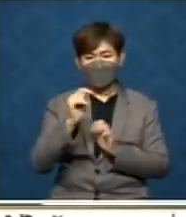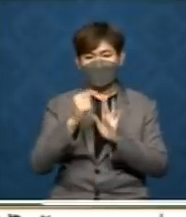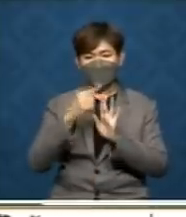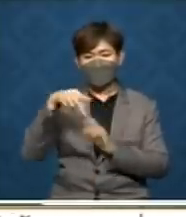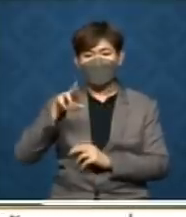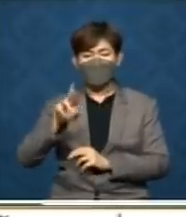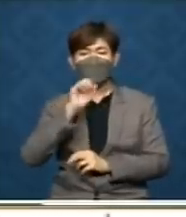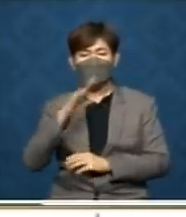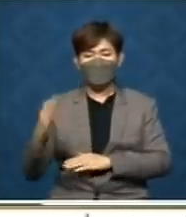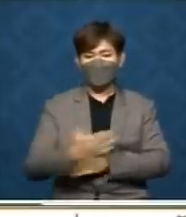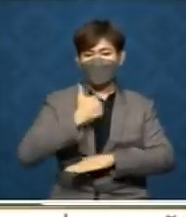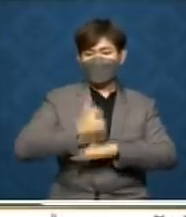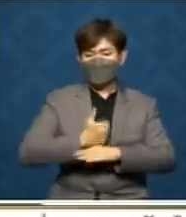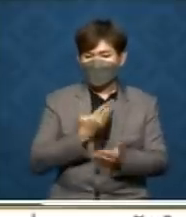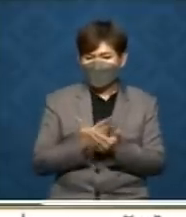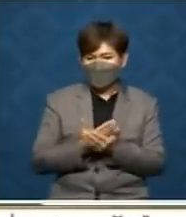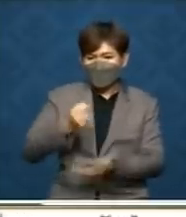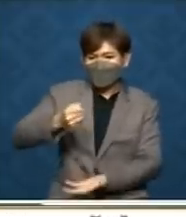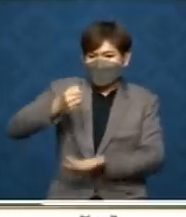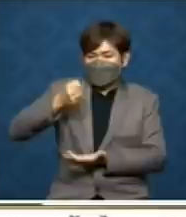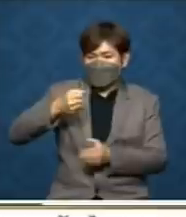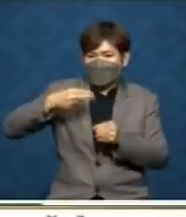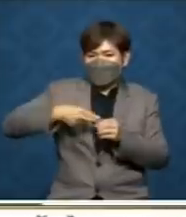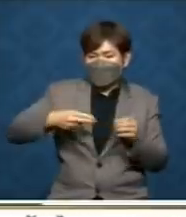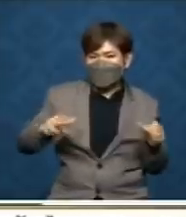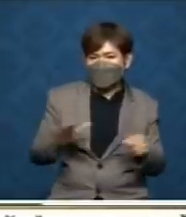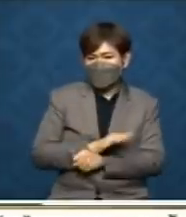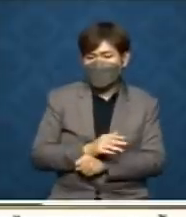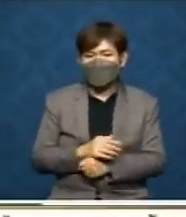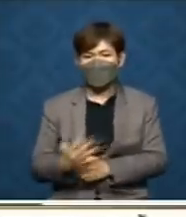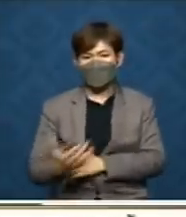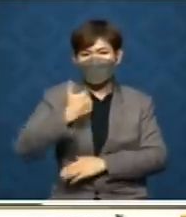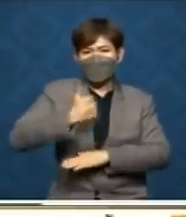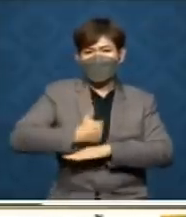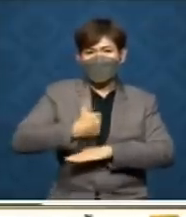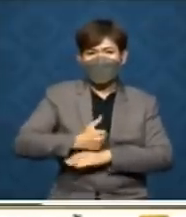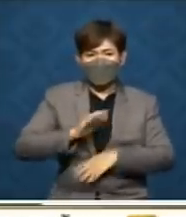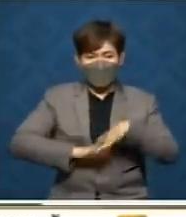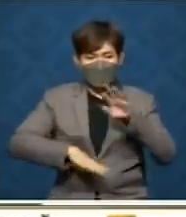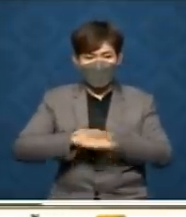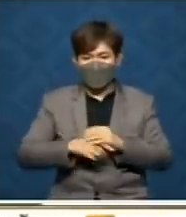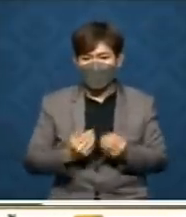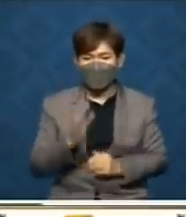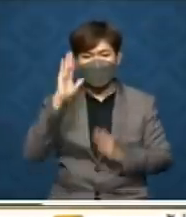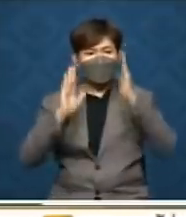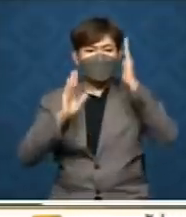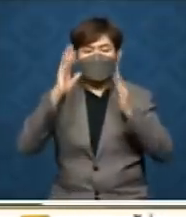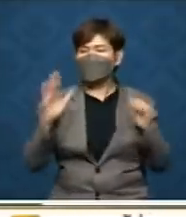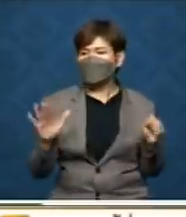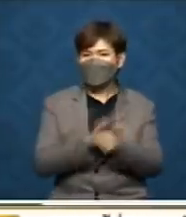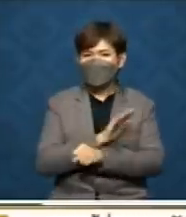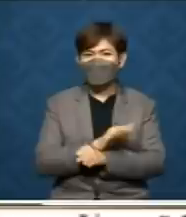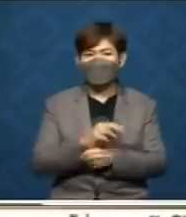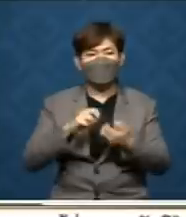เต็มมือเงินเต็มถุงน้ำมันเต็มถังอำนาจเต็มมือมือเต็มสภาขอ